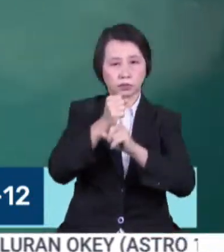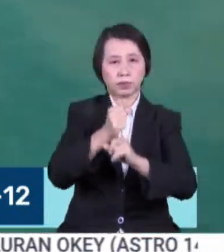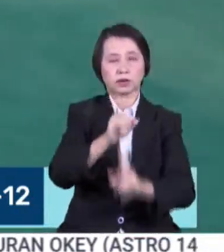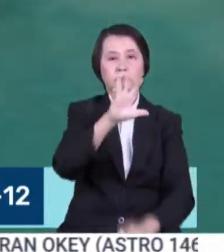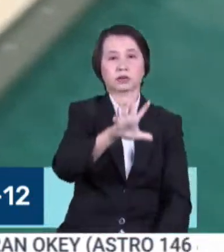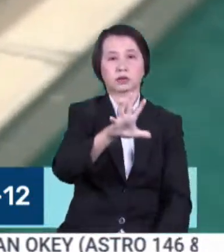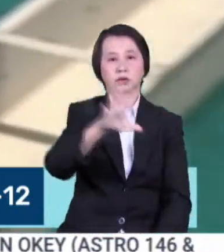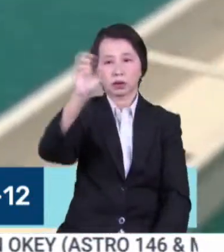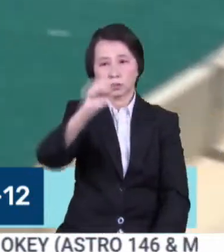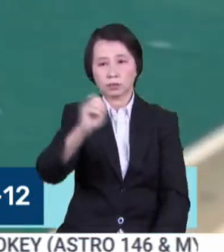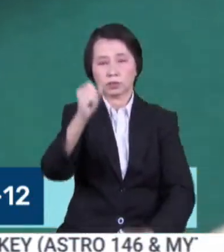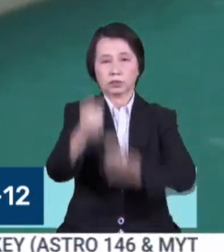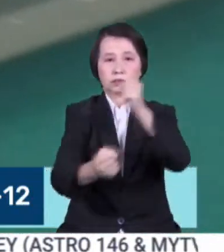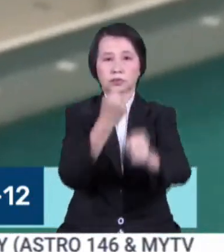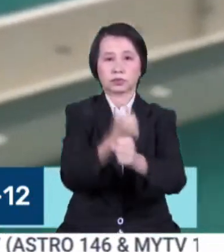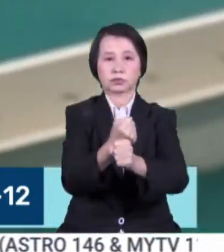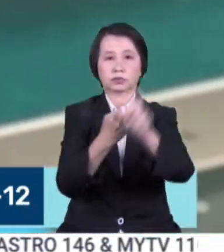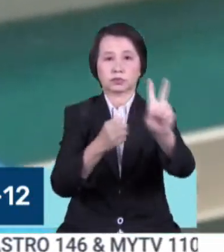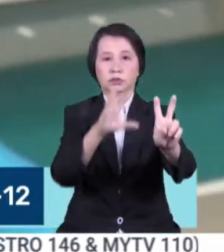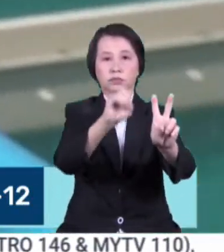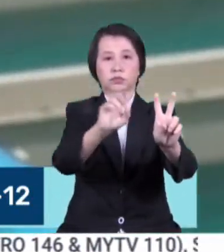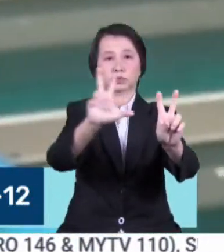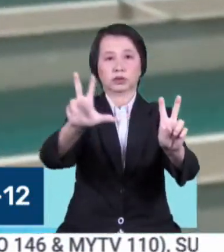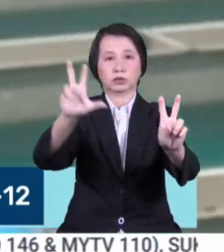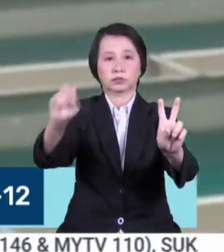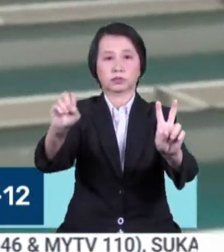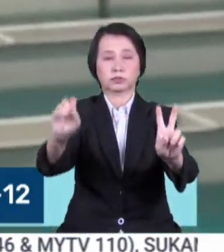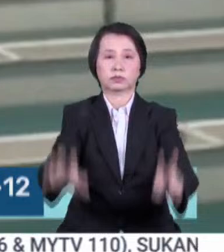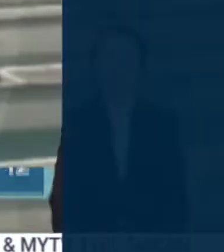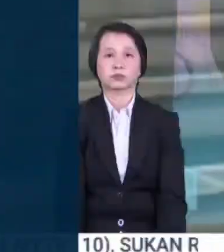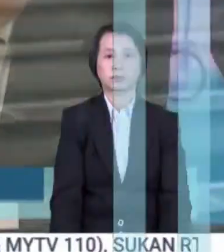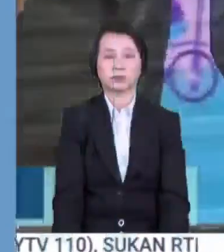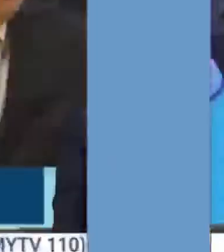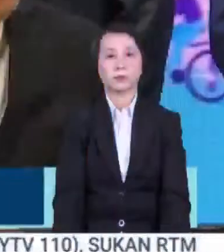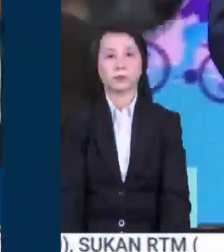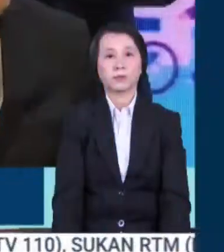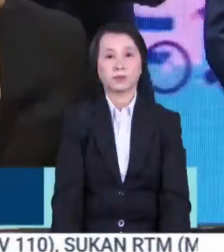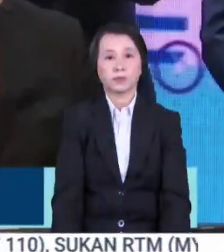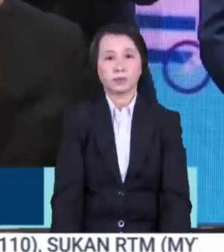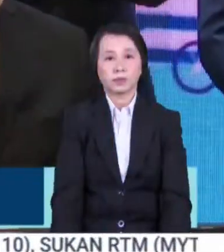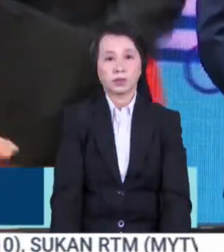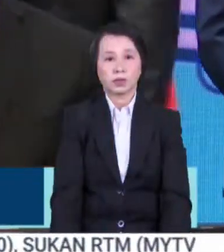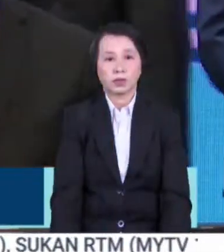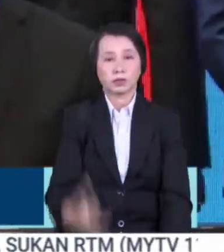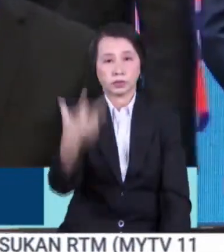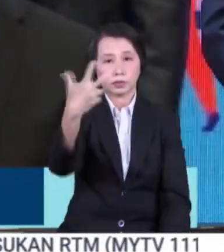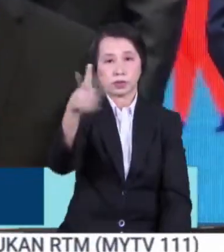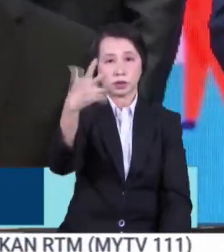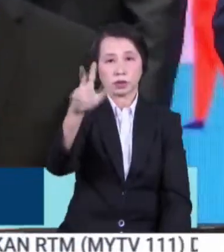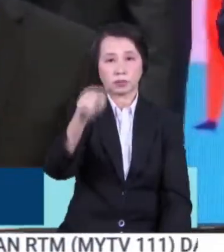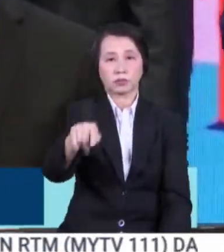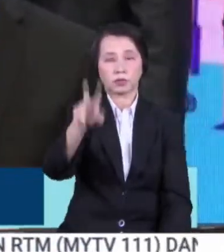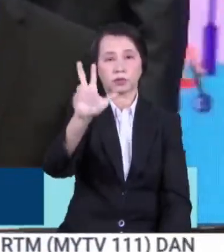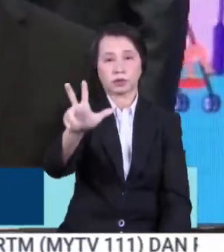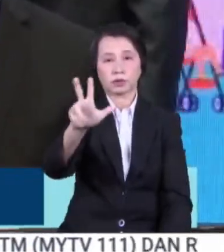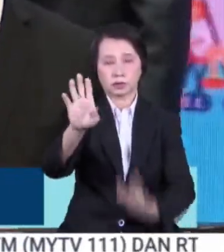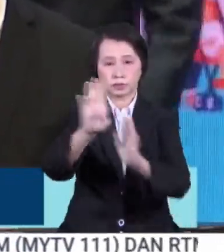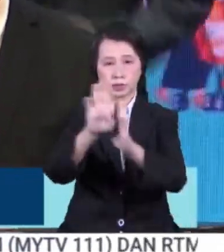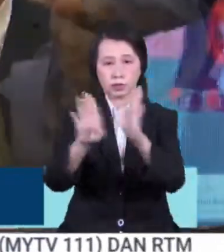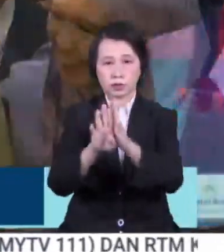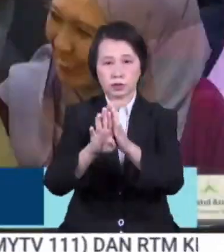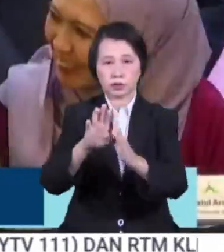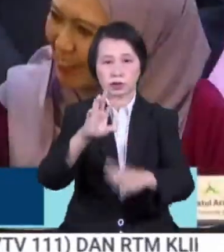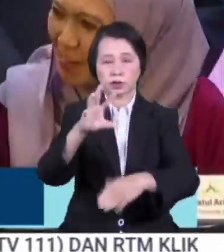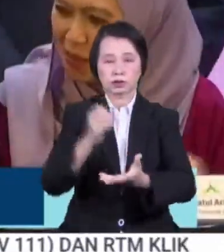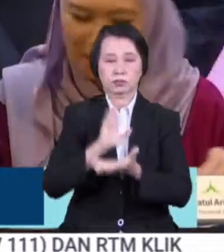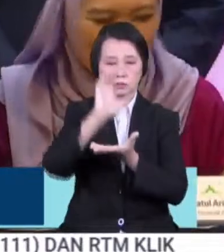50% menjelang tahun 2030. 13.32 bilion ringgit pelaburan